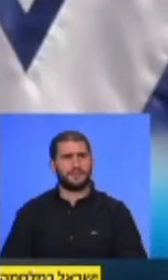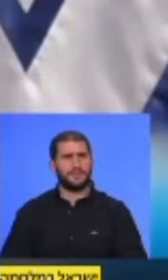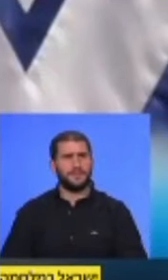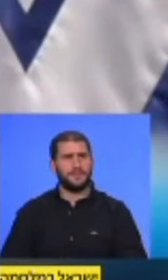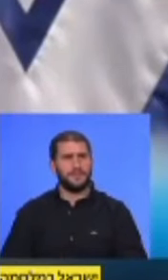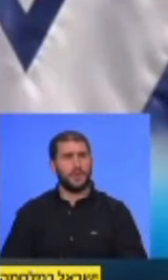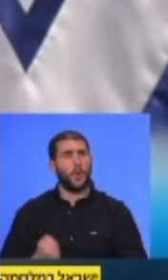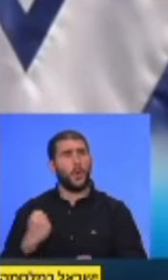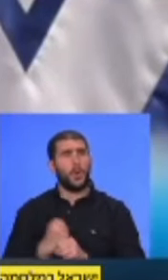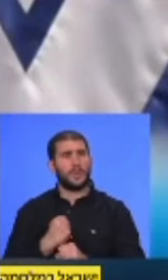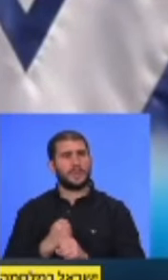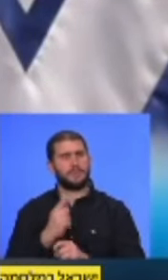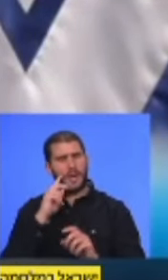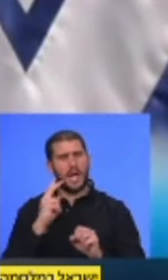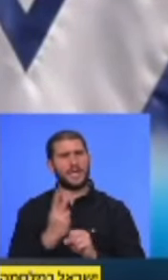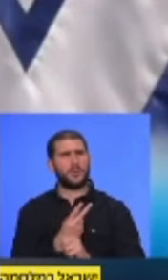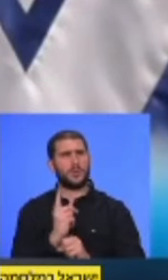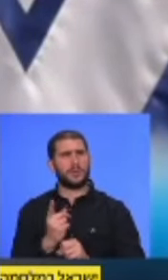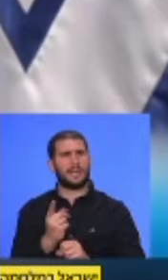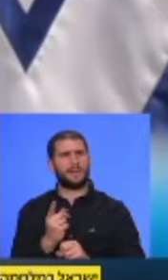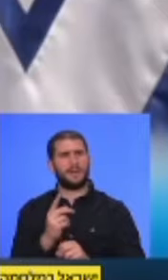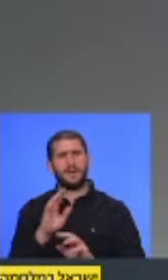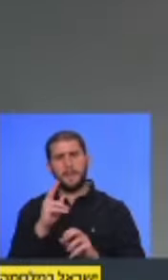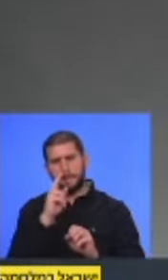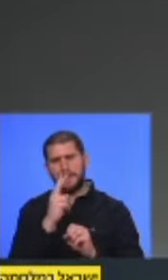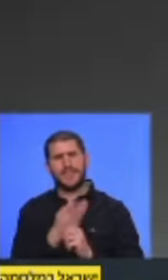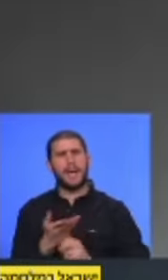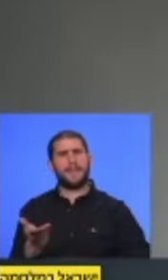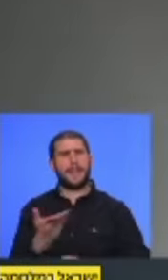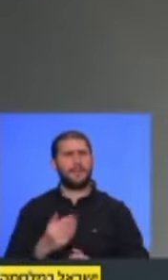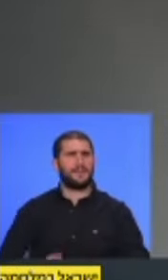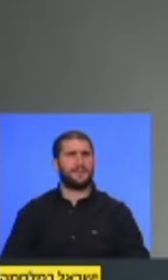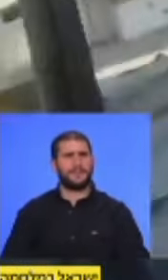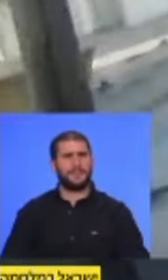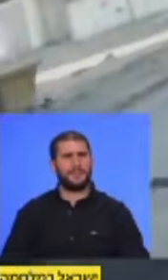עושים להם רציונליזציה ומנרמלים אותם.